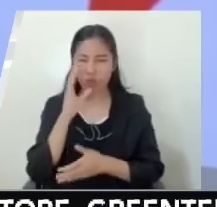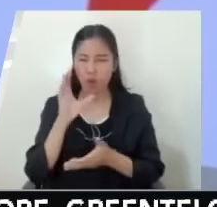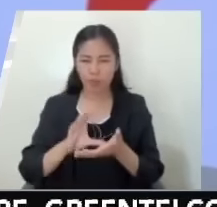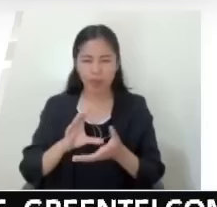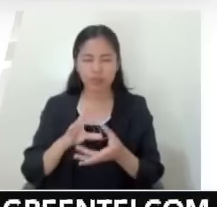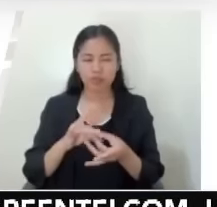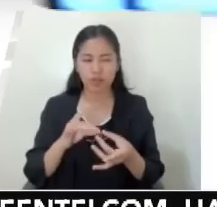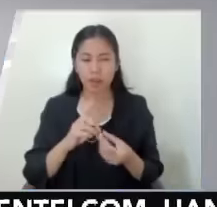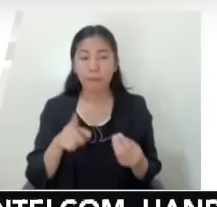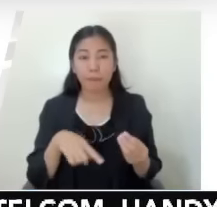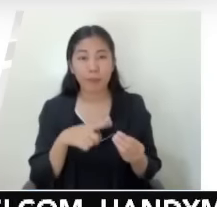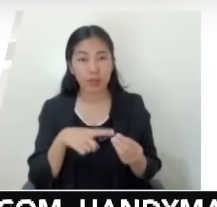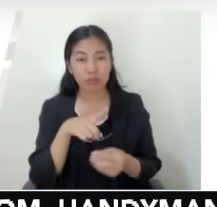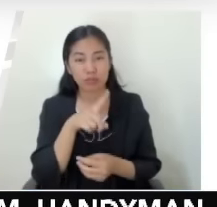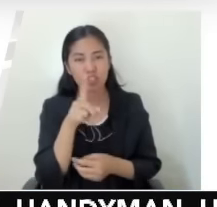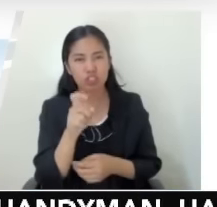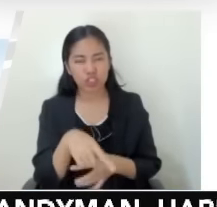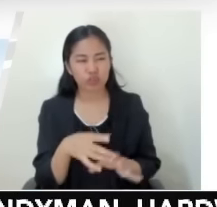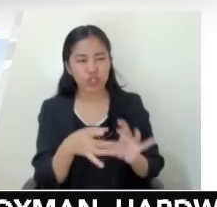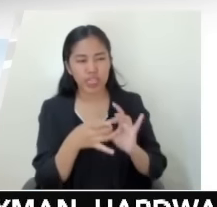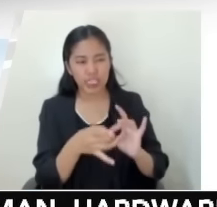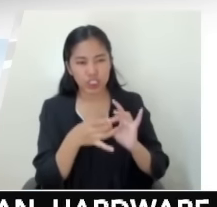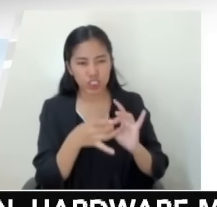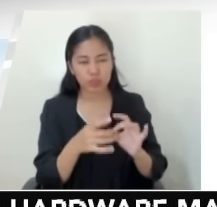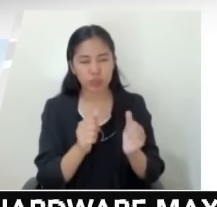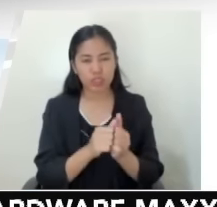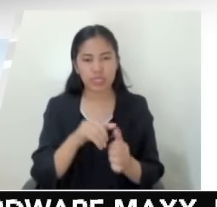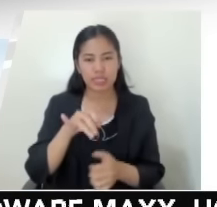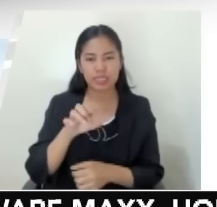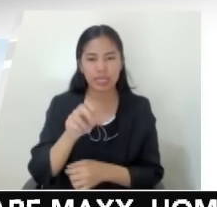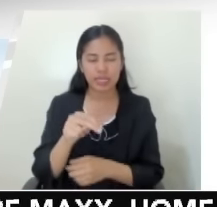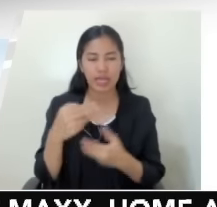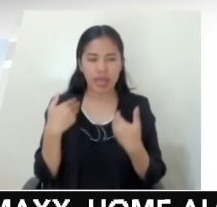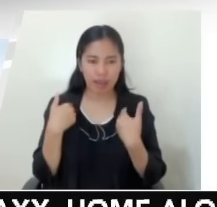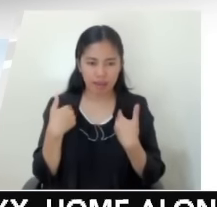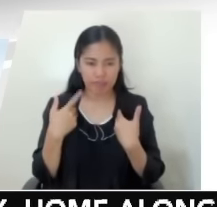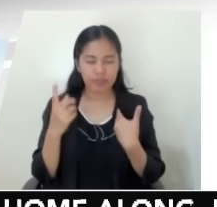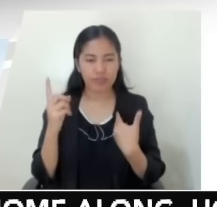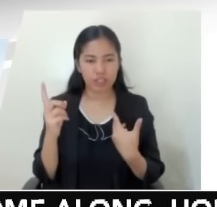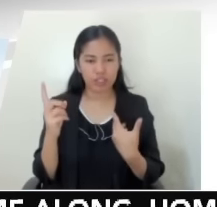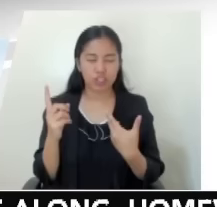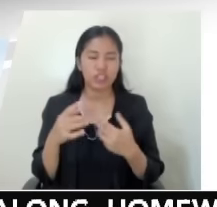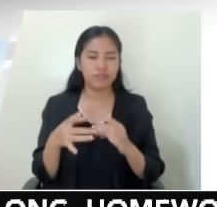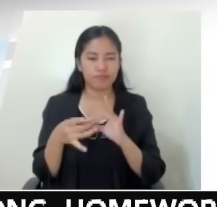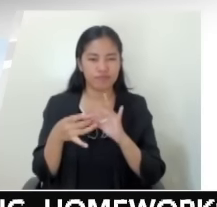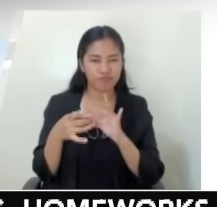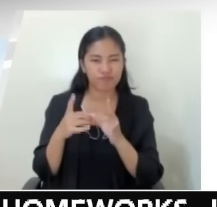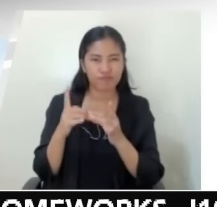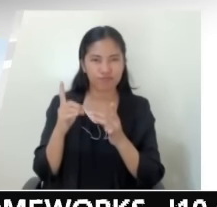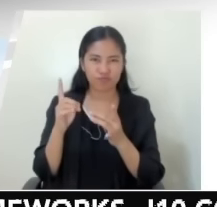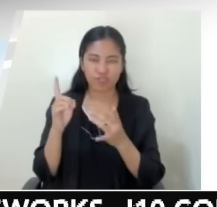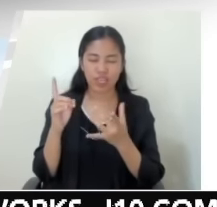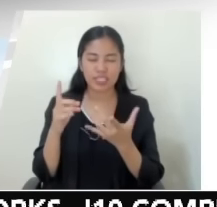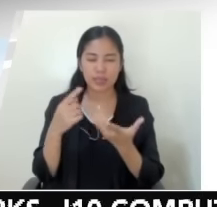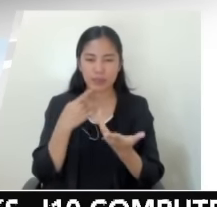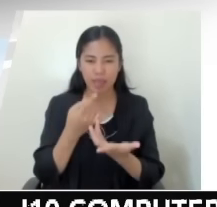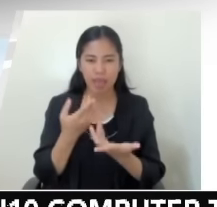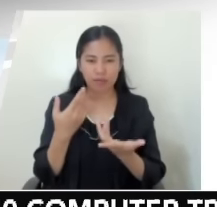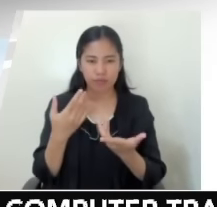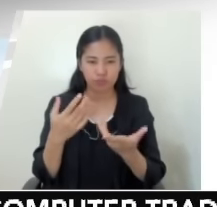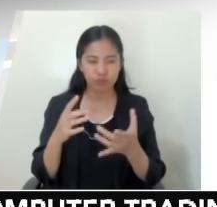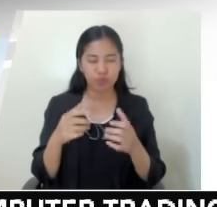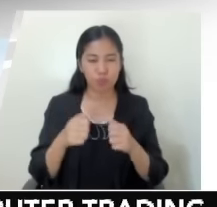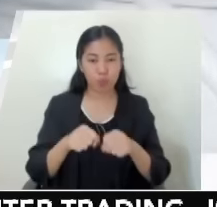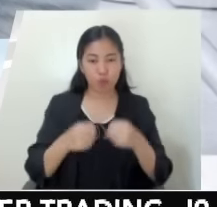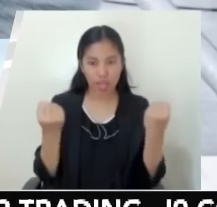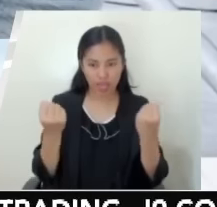Santos. Umugong nahiwalay na ang dalawa nang i-unfollow ni Yen si Paolo sa IG. Wala na rin ang kanilang mga larawan sa account ni